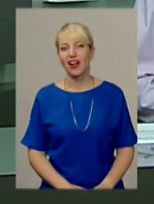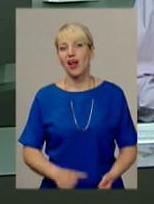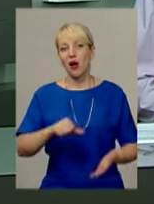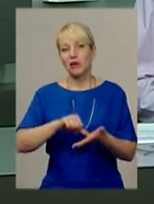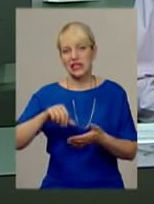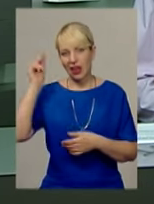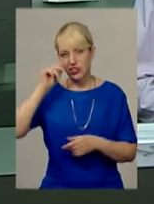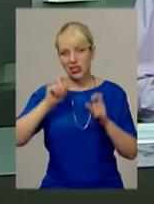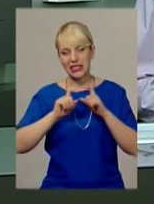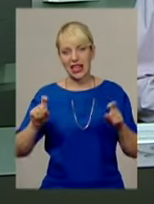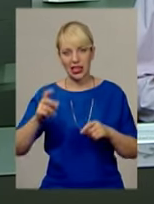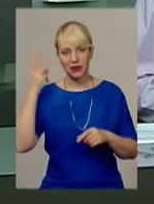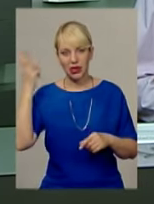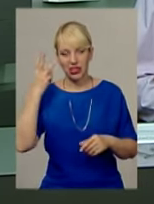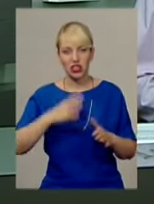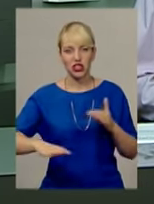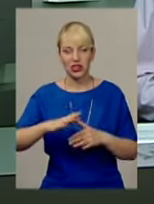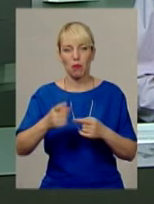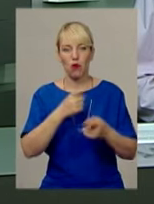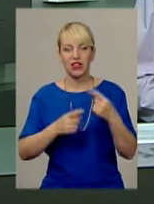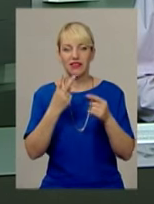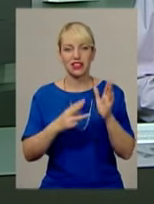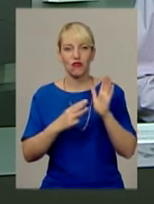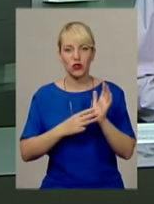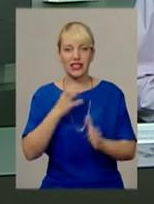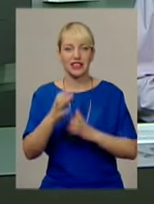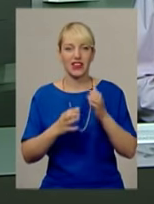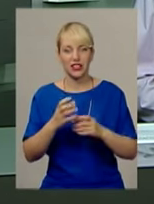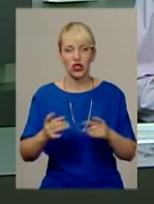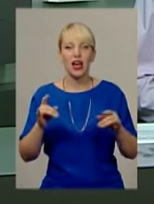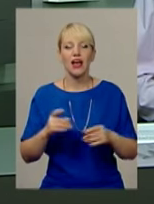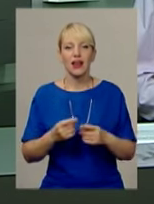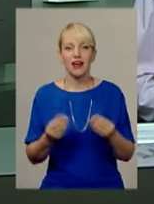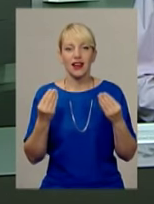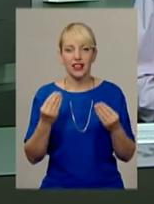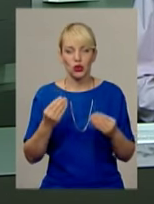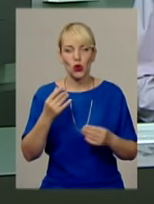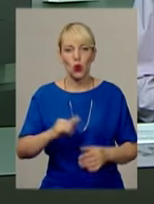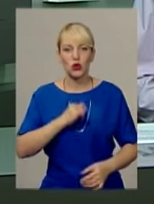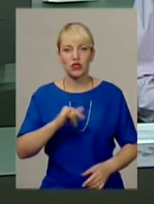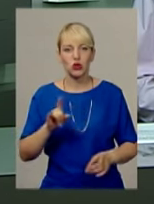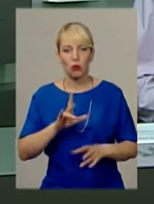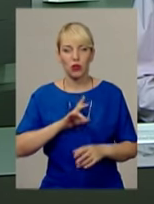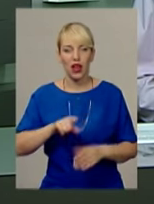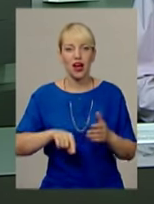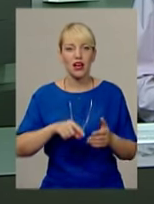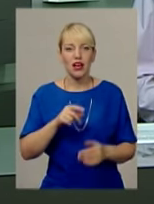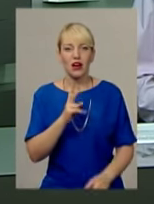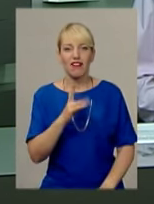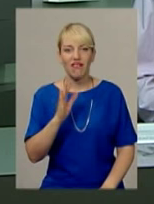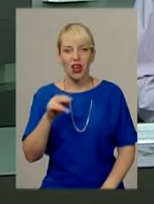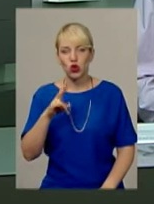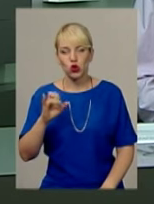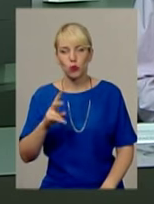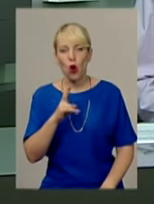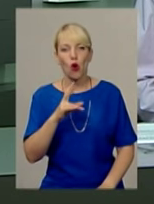Представники навчальних закладів Хмельниччини повернулися з 28-ї Всесвітньої літньої універсіади, що відбулася у корейському місті Кванджу.